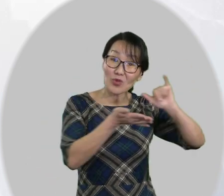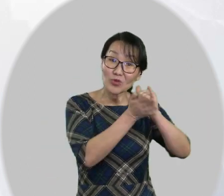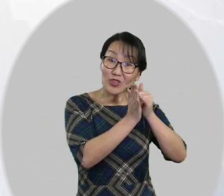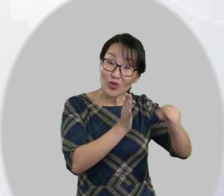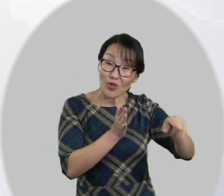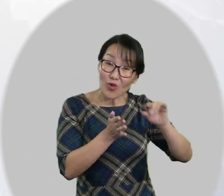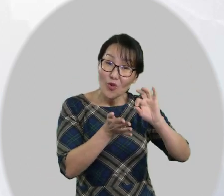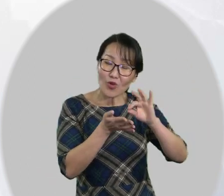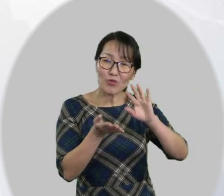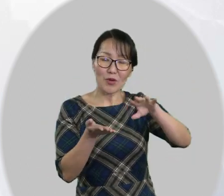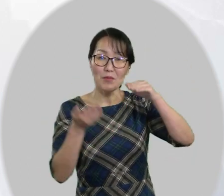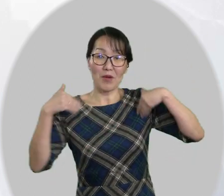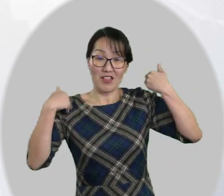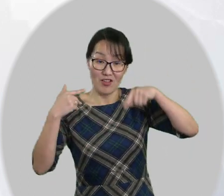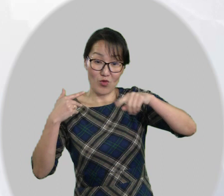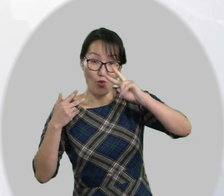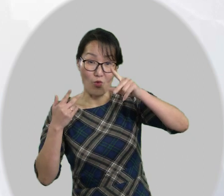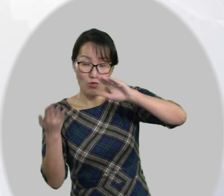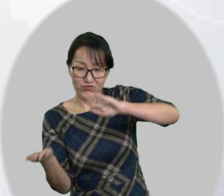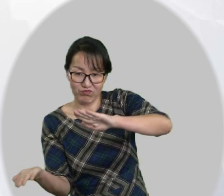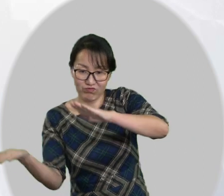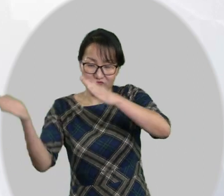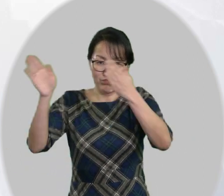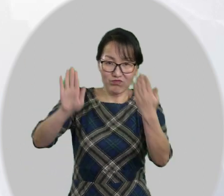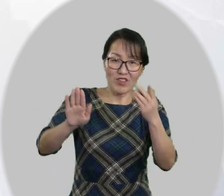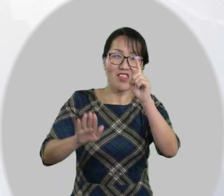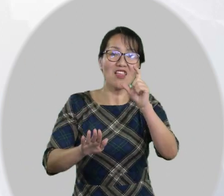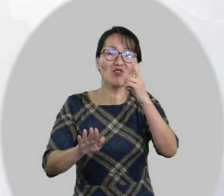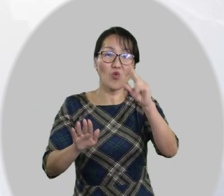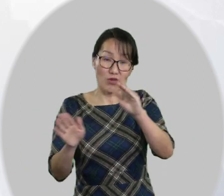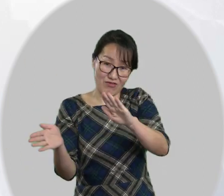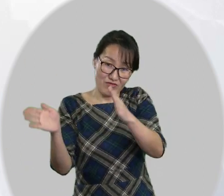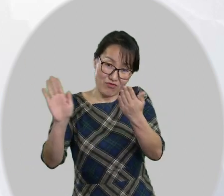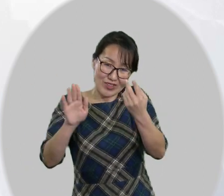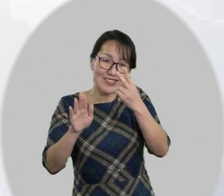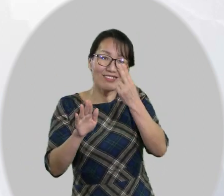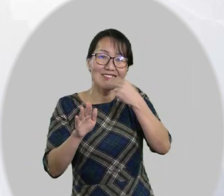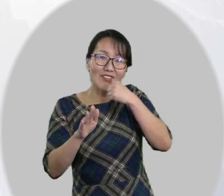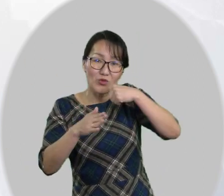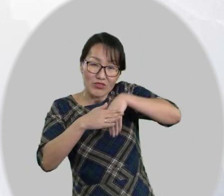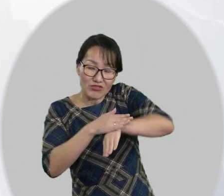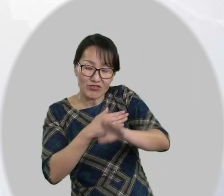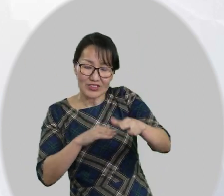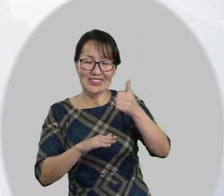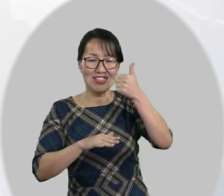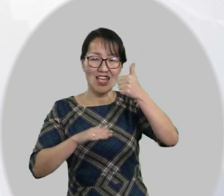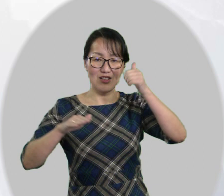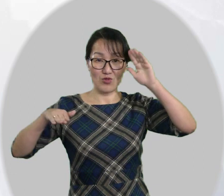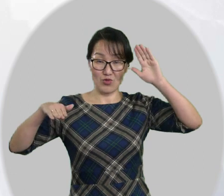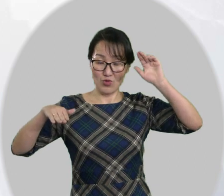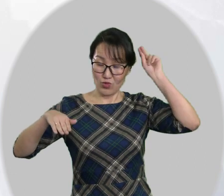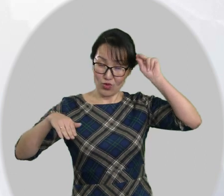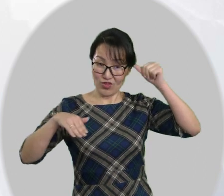өгүүлбэр байгаа. Энийг баярлан гэдэг үгийн маань хэл зүгээр солино найруулж бичсэн байна даарна. Сайн сурсанд